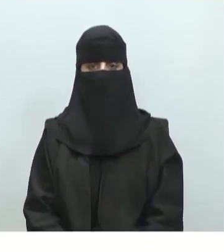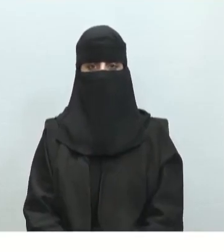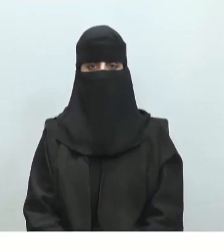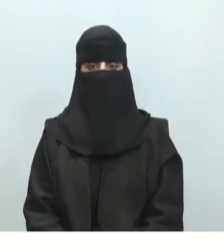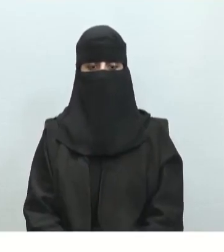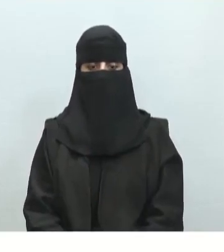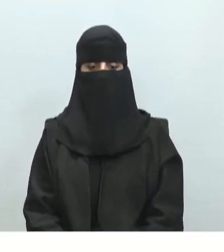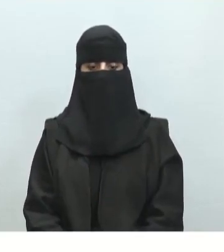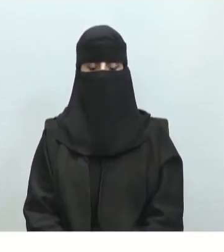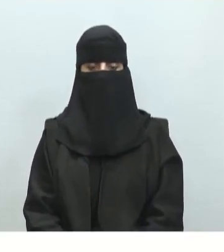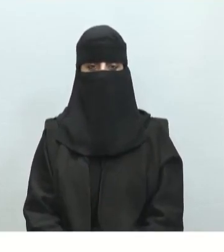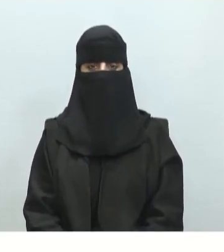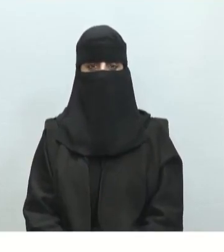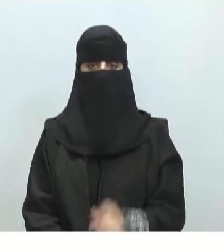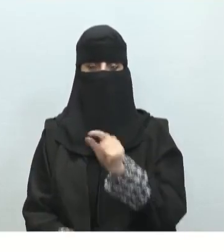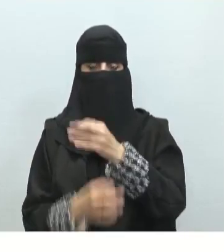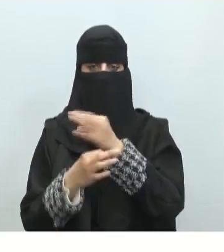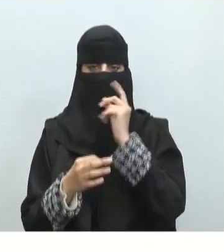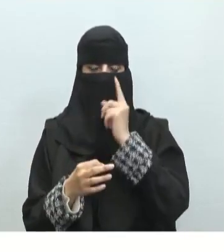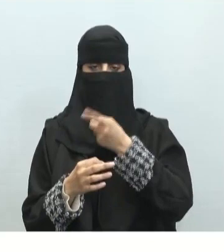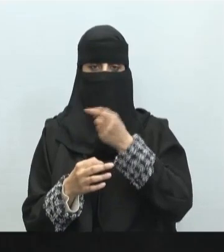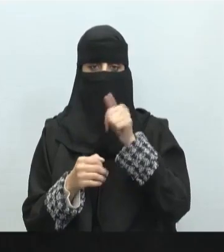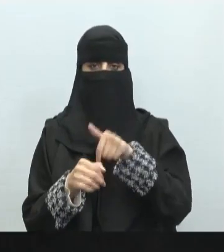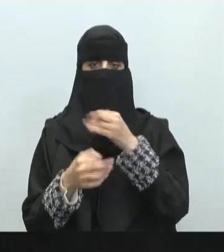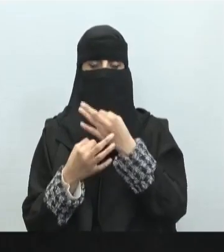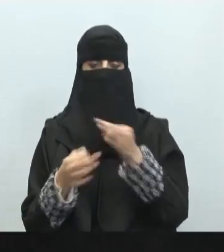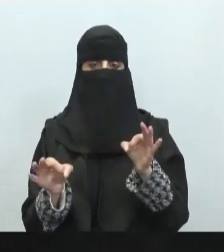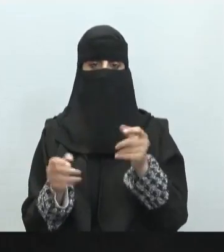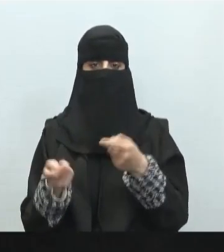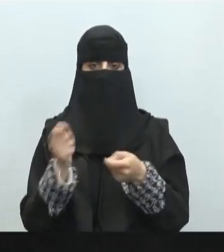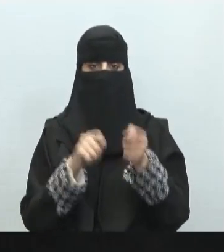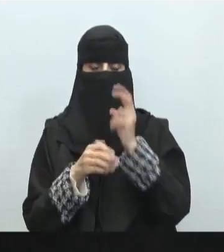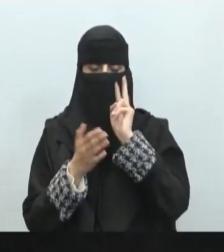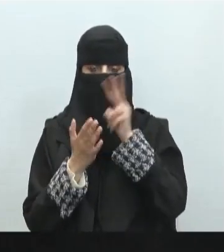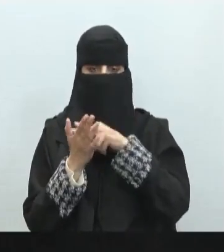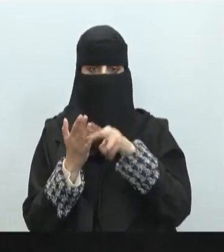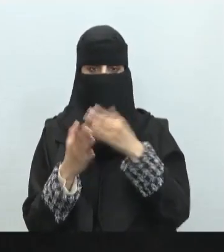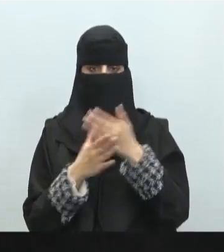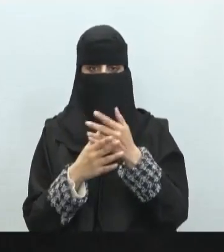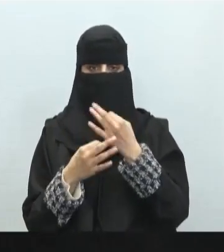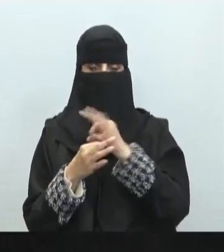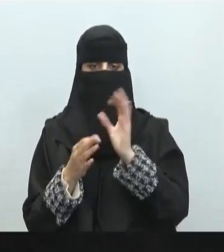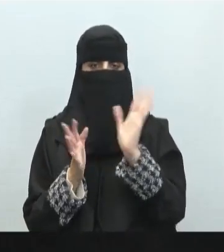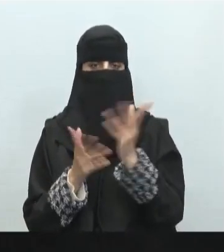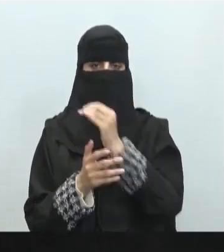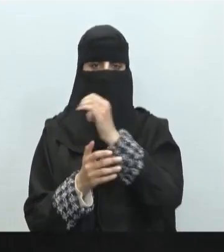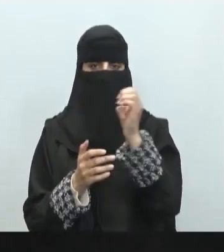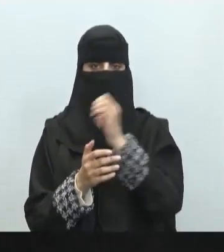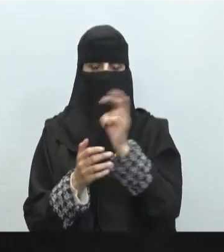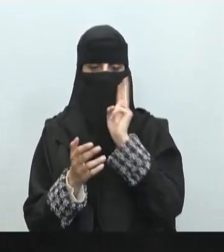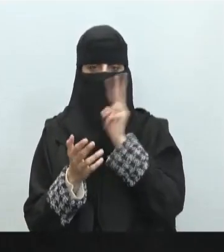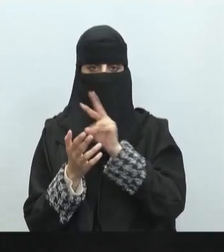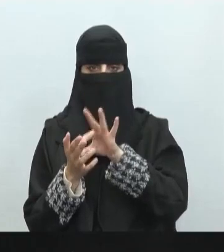فاعله اذا هذه نقاط يجب ان اطبقها سوف استطيع استخراج الفعل والفعل